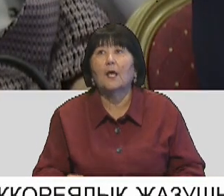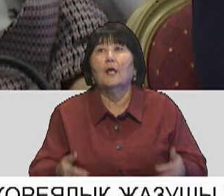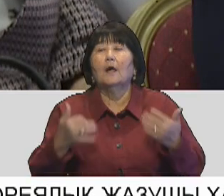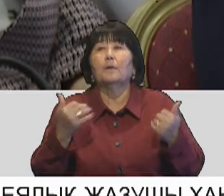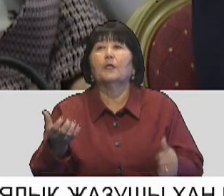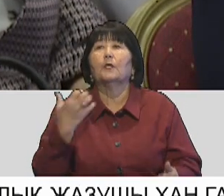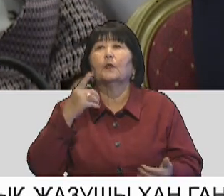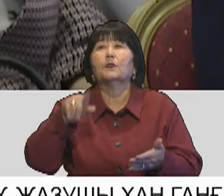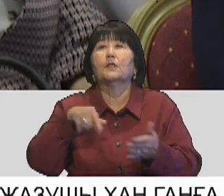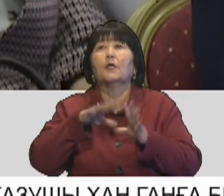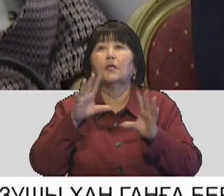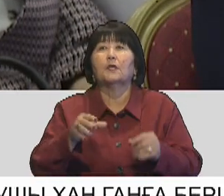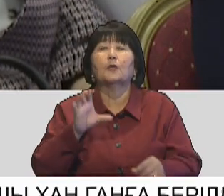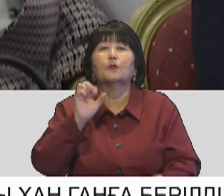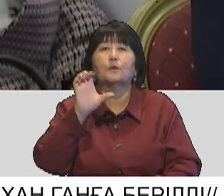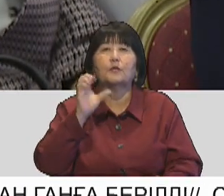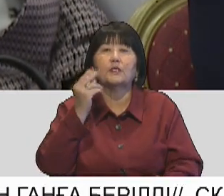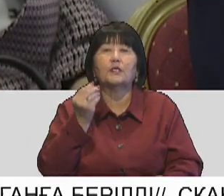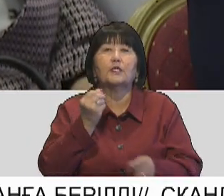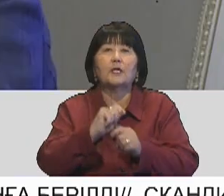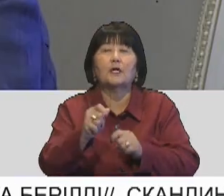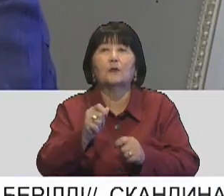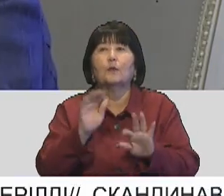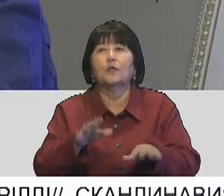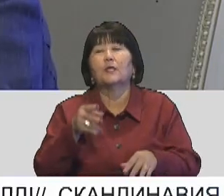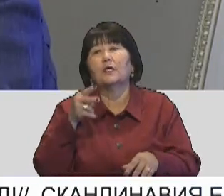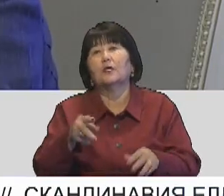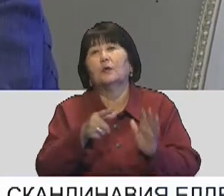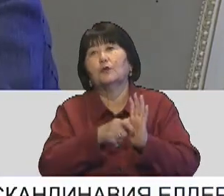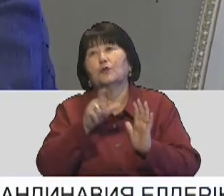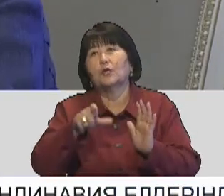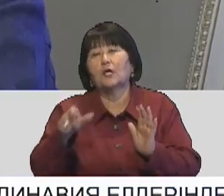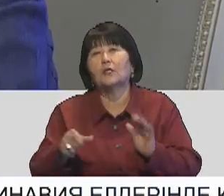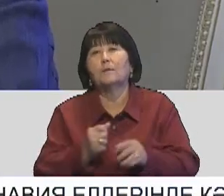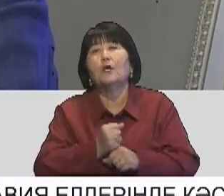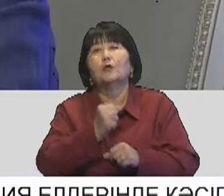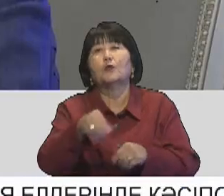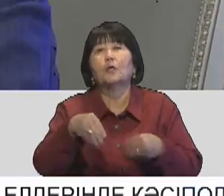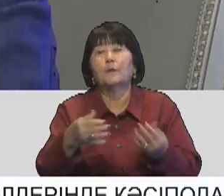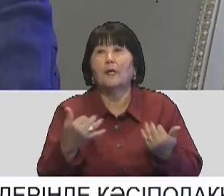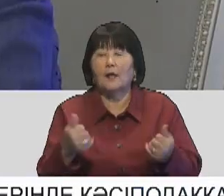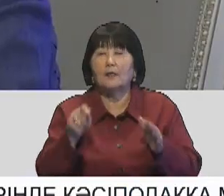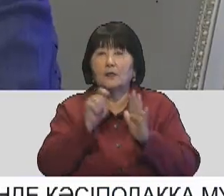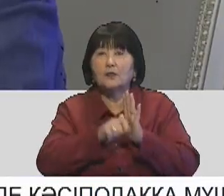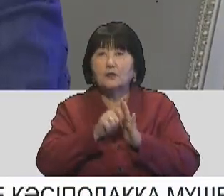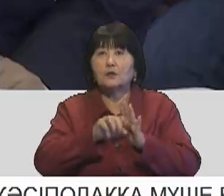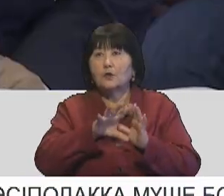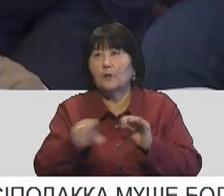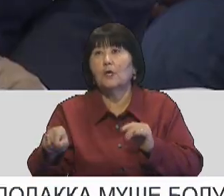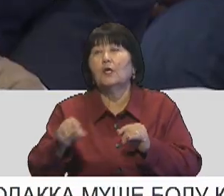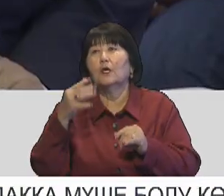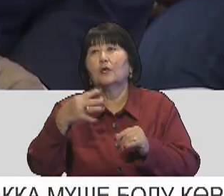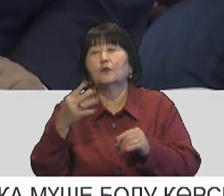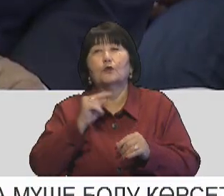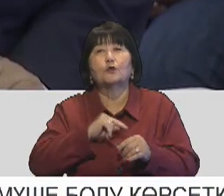Биылға Қызылорда қаласы бойынша субсидияланатын жұмыс орындарына 2700 адамға жолдама берілген. Ал тексеру барысында оның 44-ті